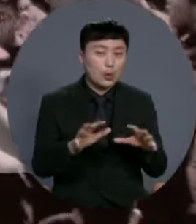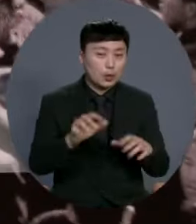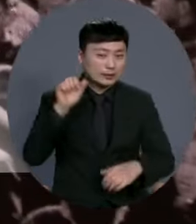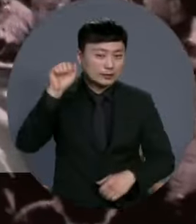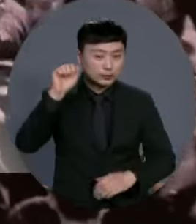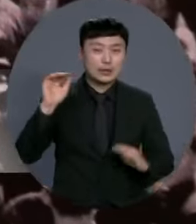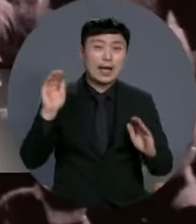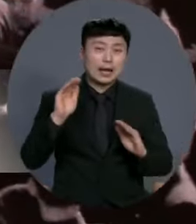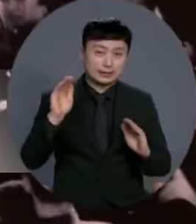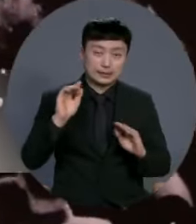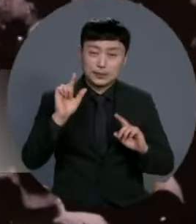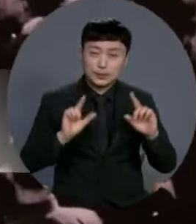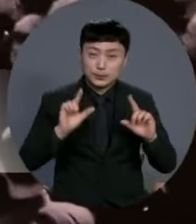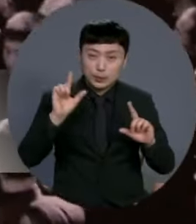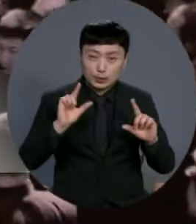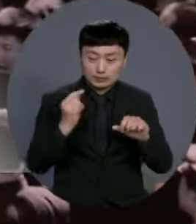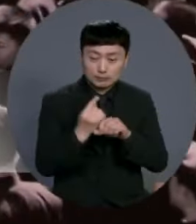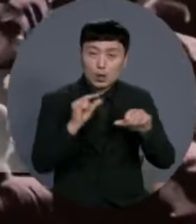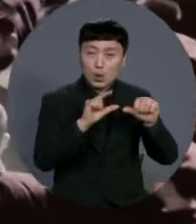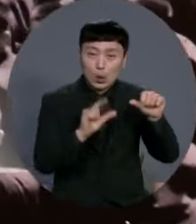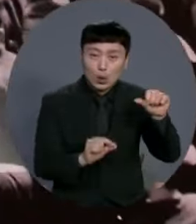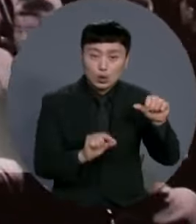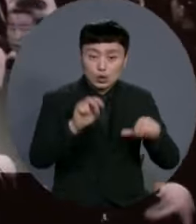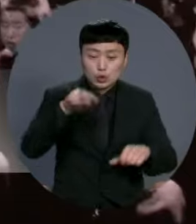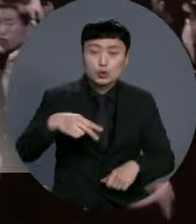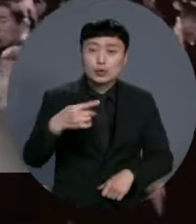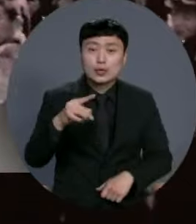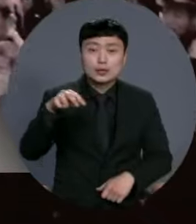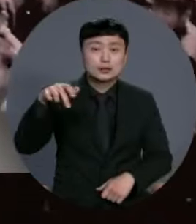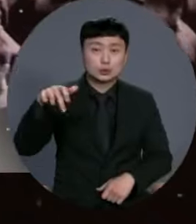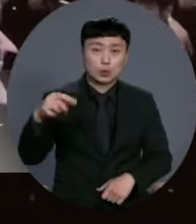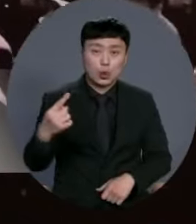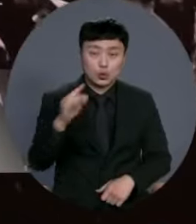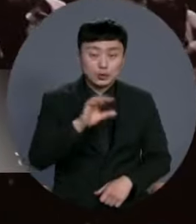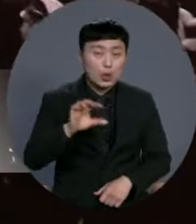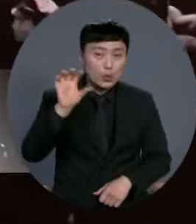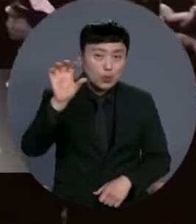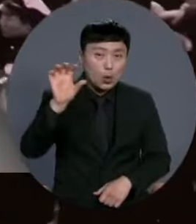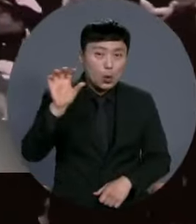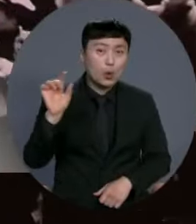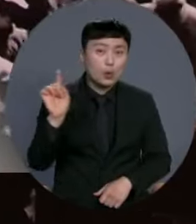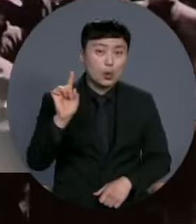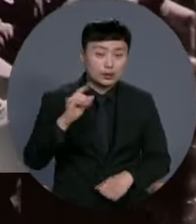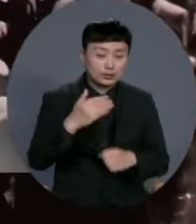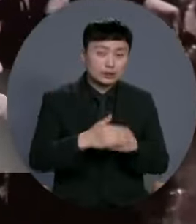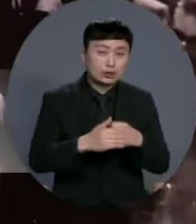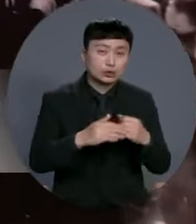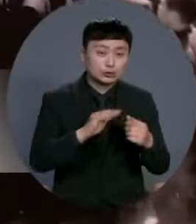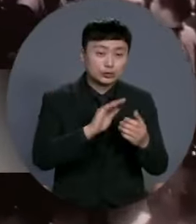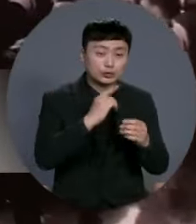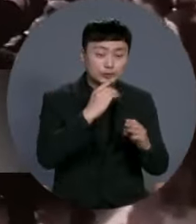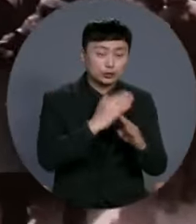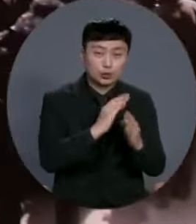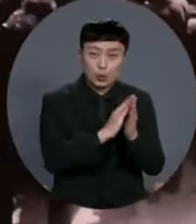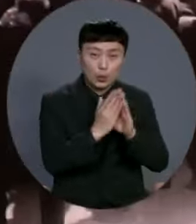학생들. 지난해 5월 유네스코 세계기록유산으로 등재된 대구 228 민주운동